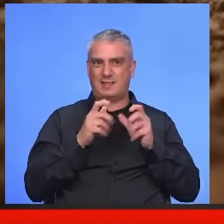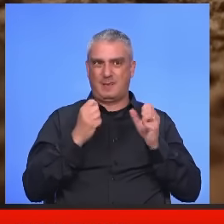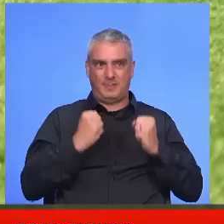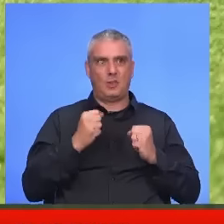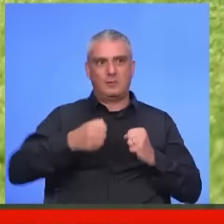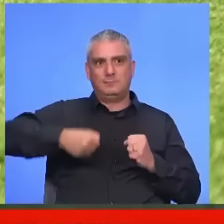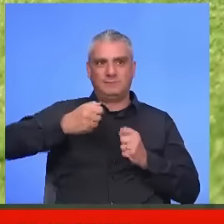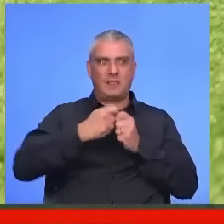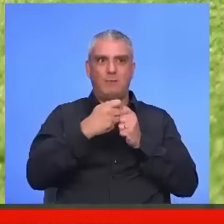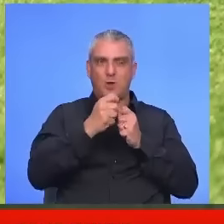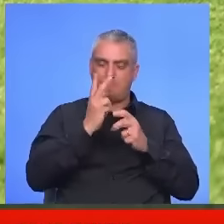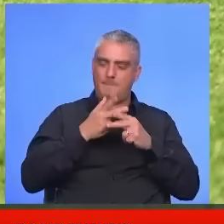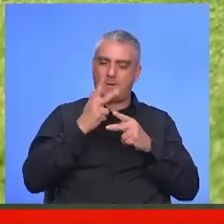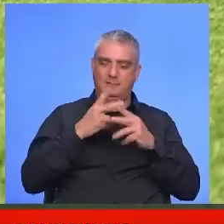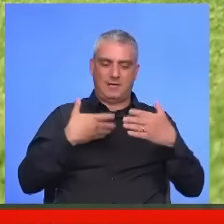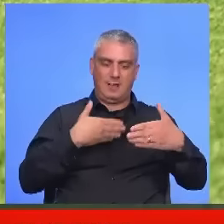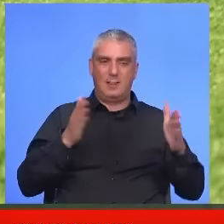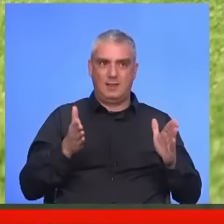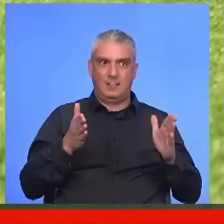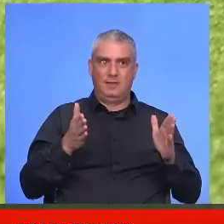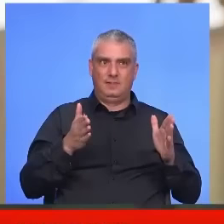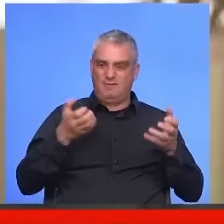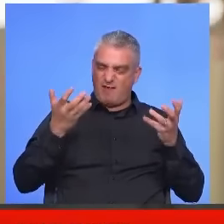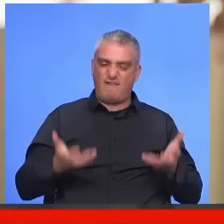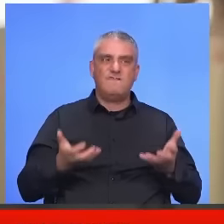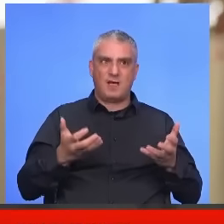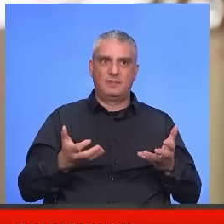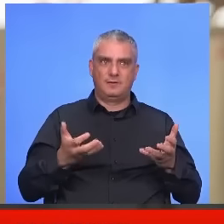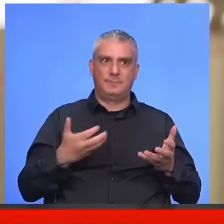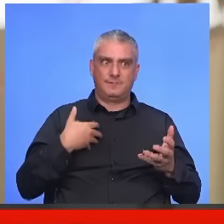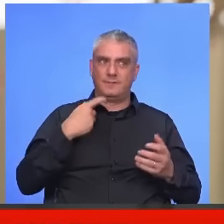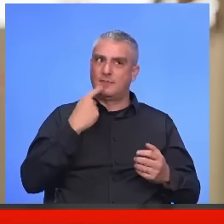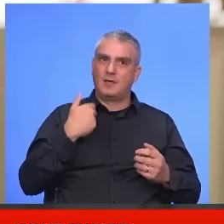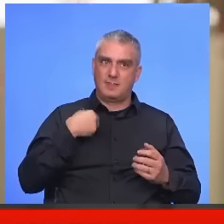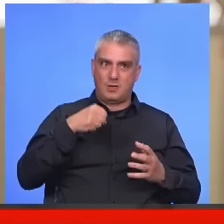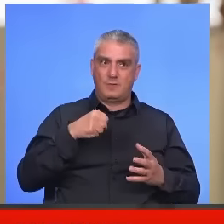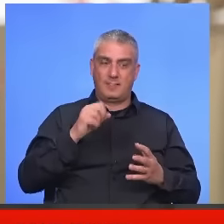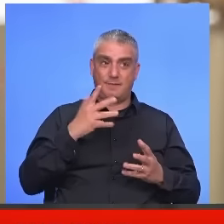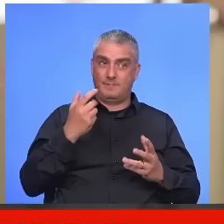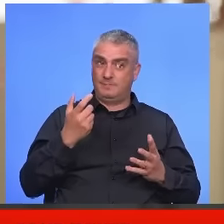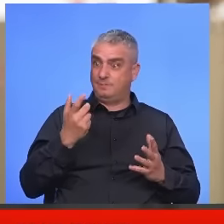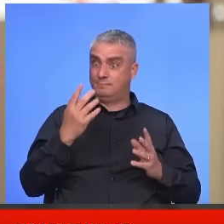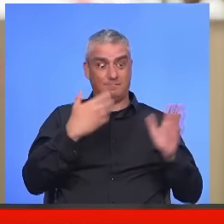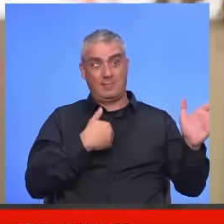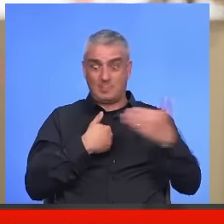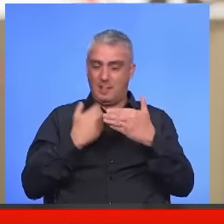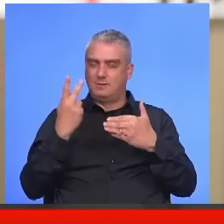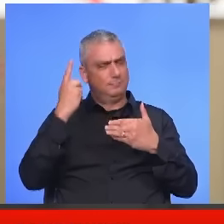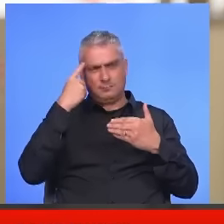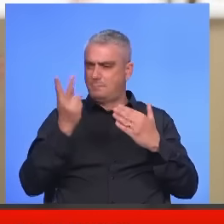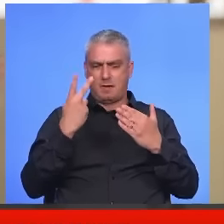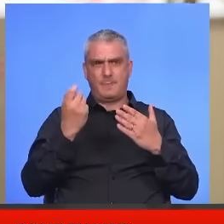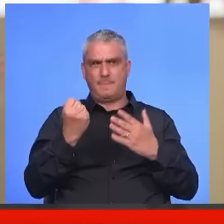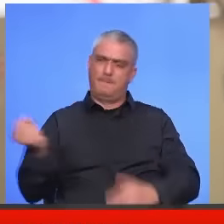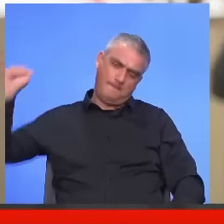מזוודת פוקר כזאת, כסופה מברזל כזה כבדה. אז אני אמרתי, אני עומד שם, אם נפתח הדלת, אני לא חושב